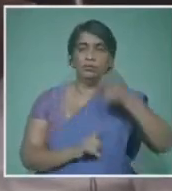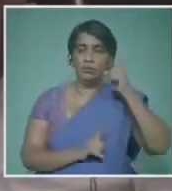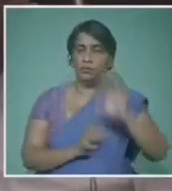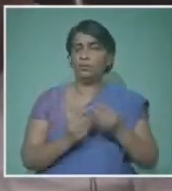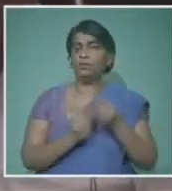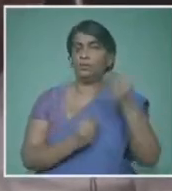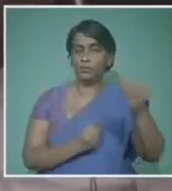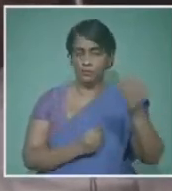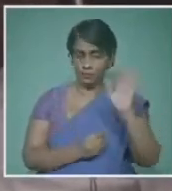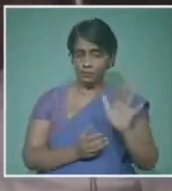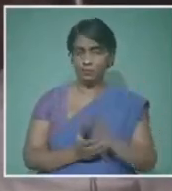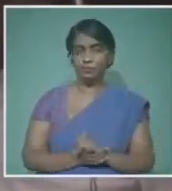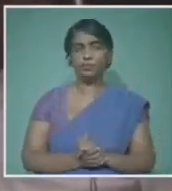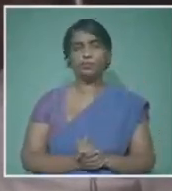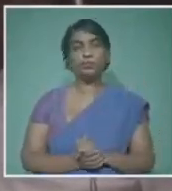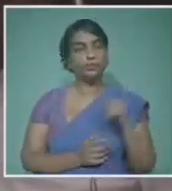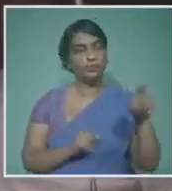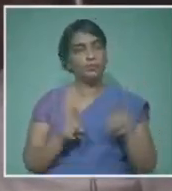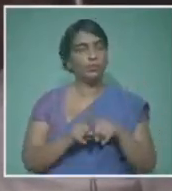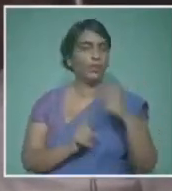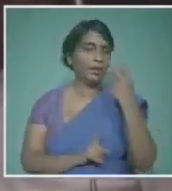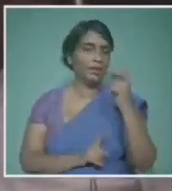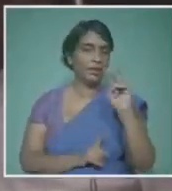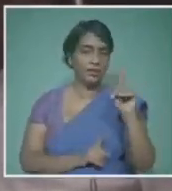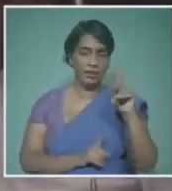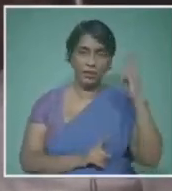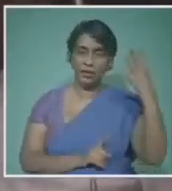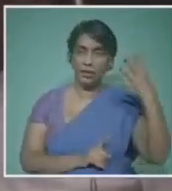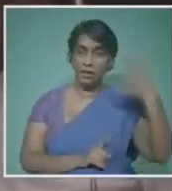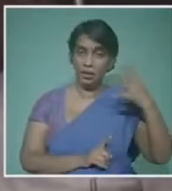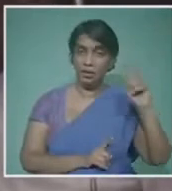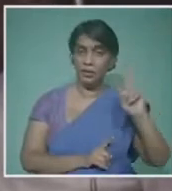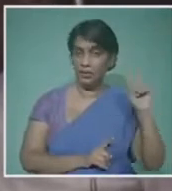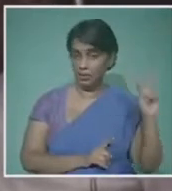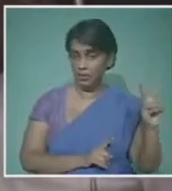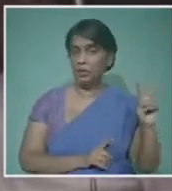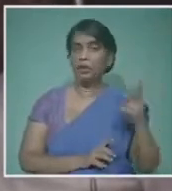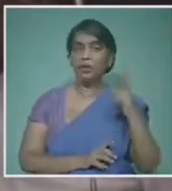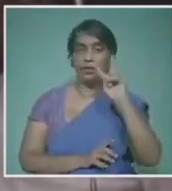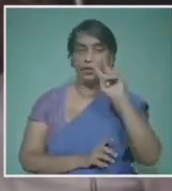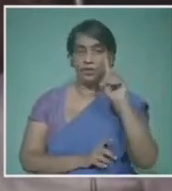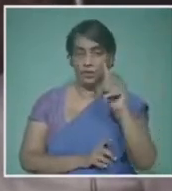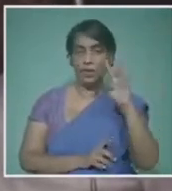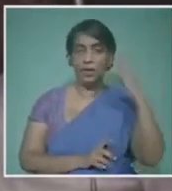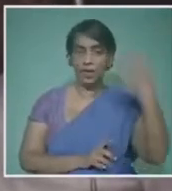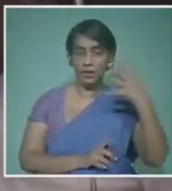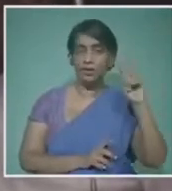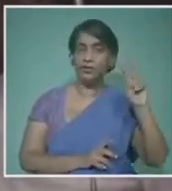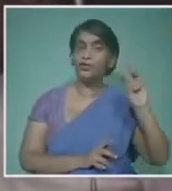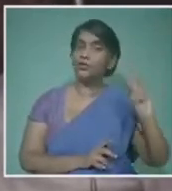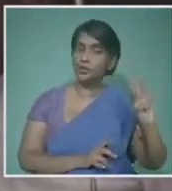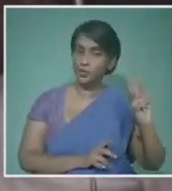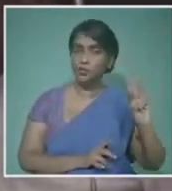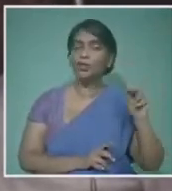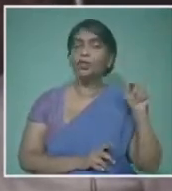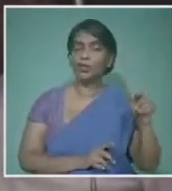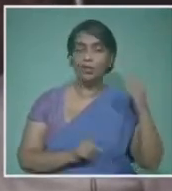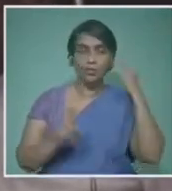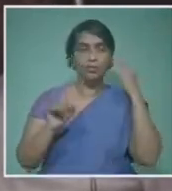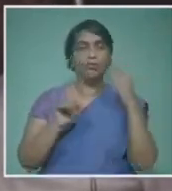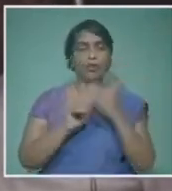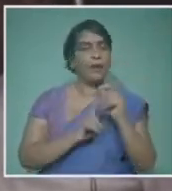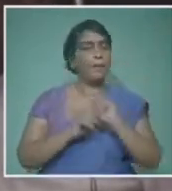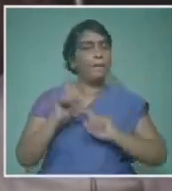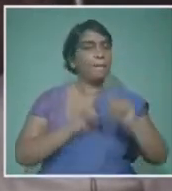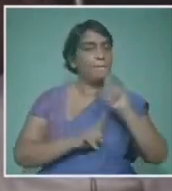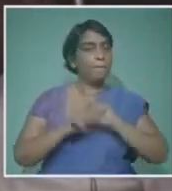ඇත. ඒ අනුව 2021/4/22 හා 21/4/23 යන දිනවලදී මේ සම්බන්ධව